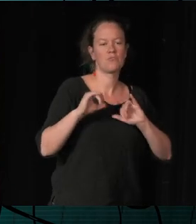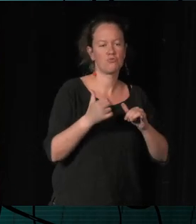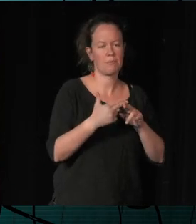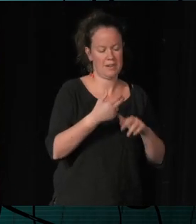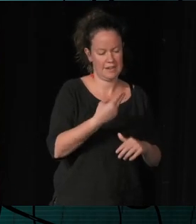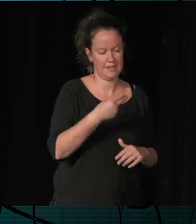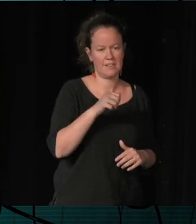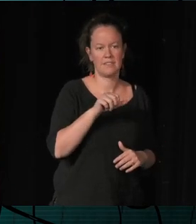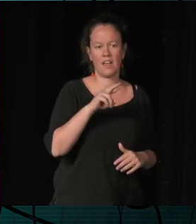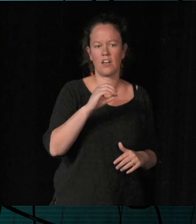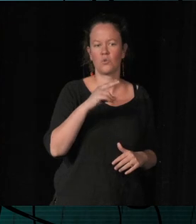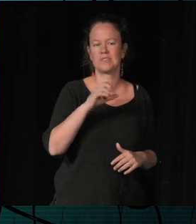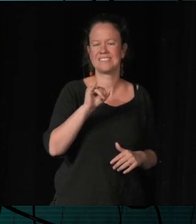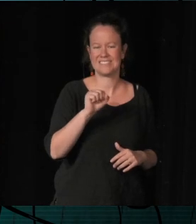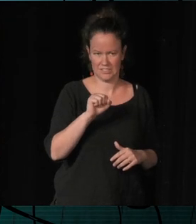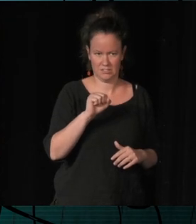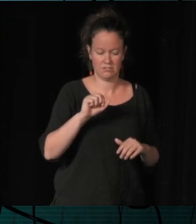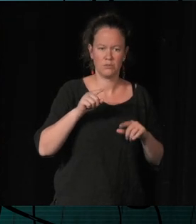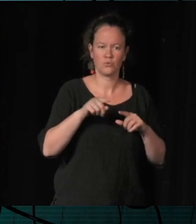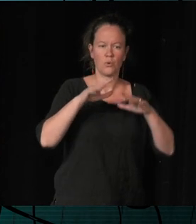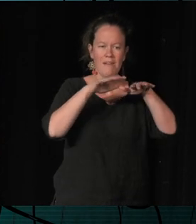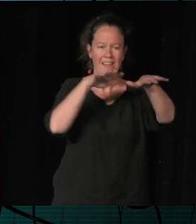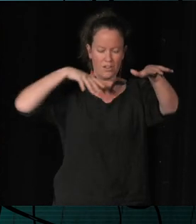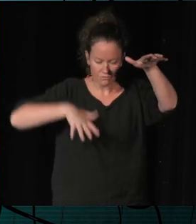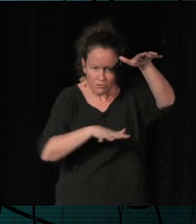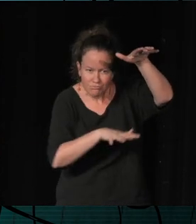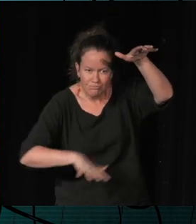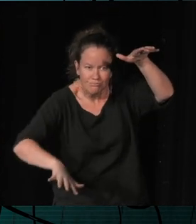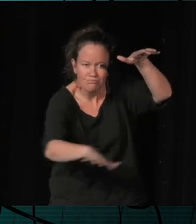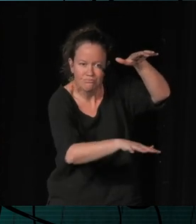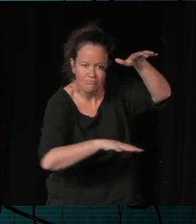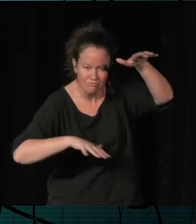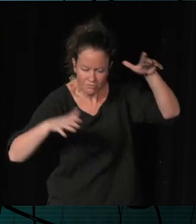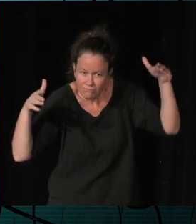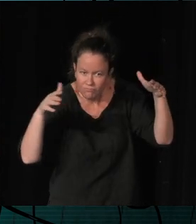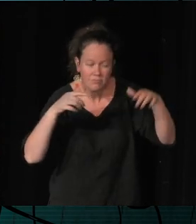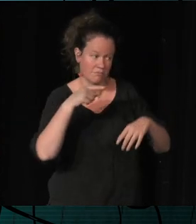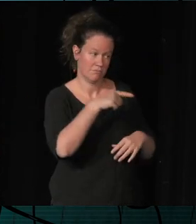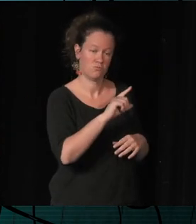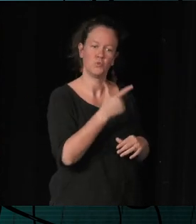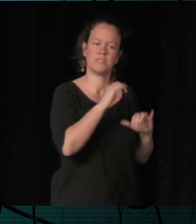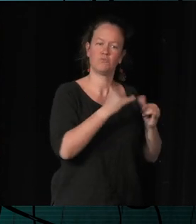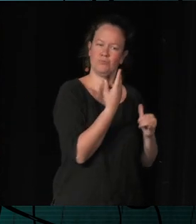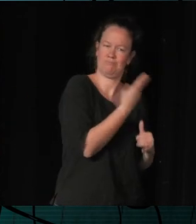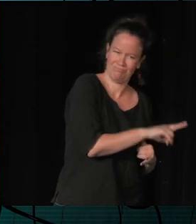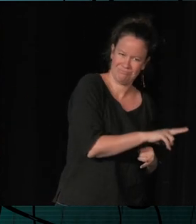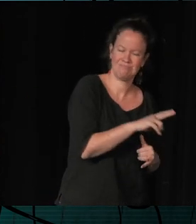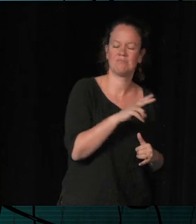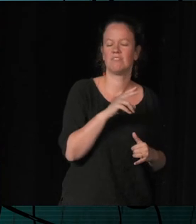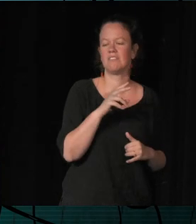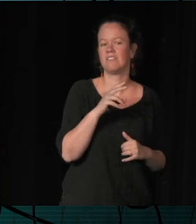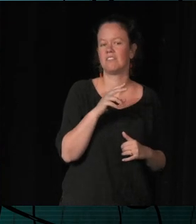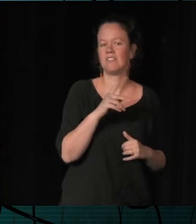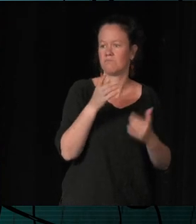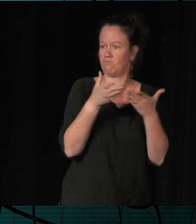dans Decarnation, le décor s'ouvre davantage. Comment tu l'as envisagé, ce décor, justement, pour qu'il soit très,